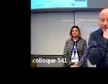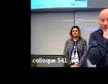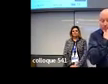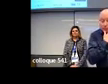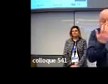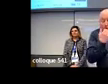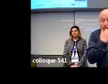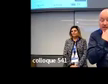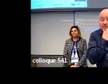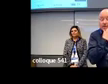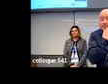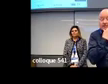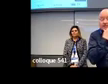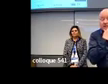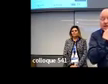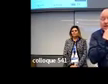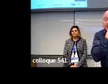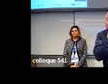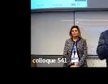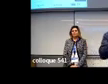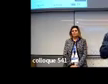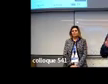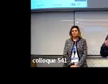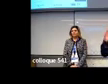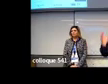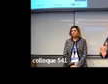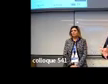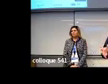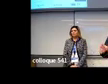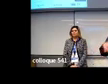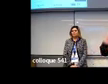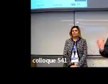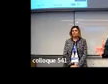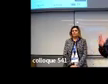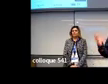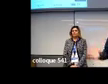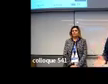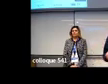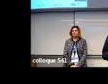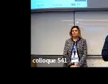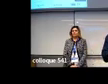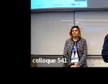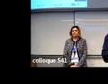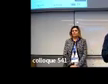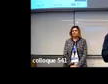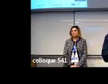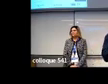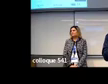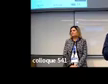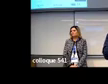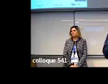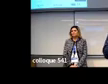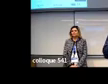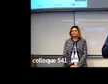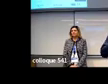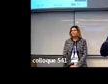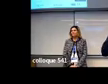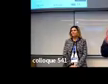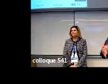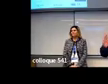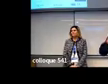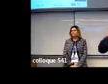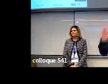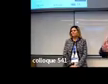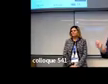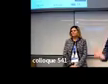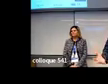avec l'ordinateur, finalement. Les chapitres ont toujours des rappels techniques et à la fin, chaque chapitre finit par les points là,